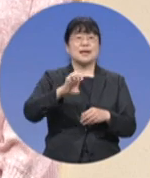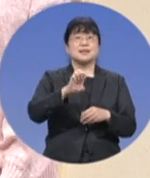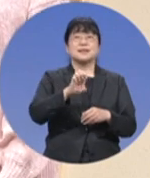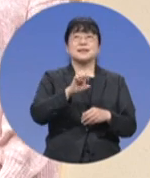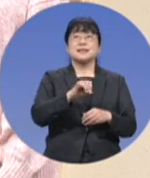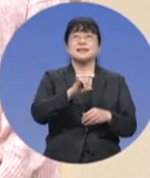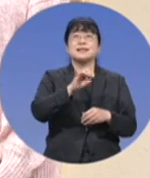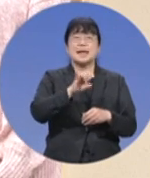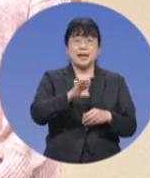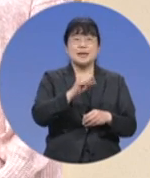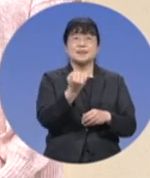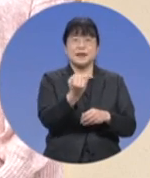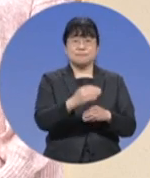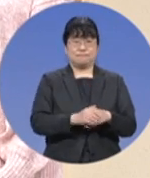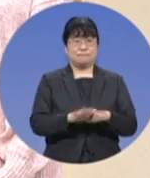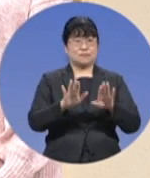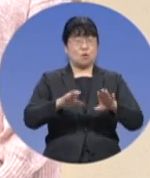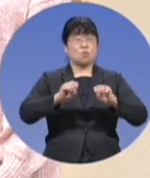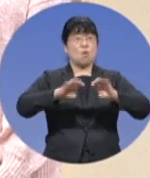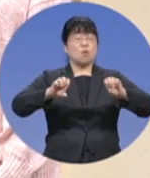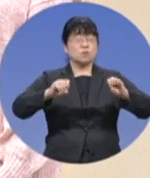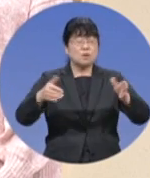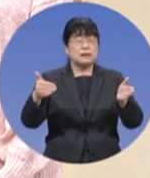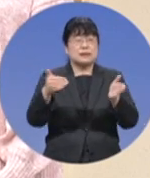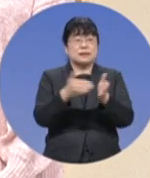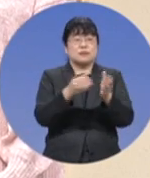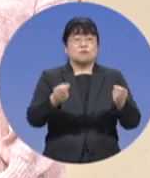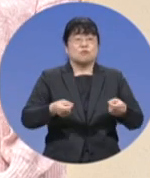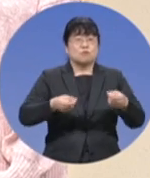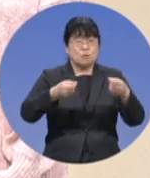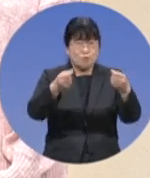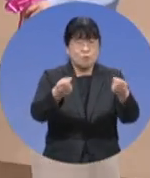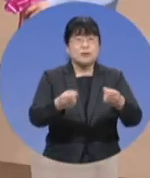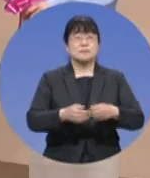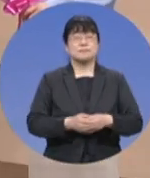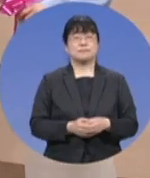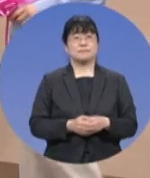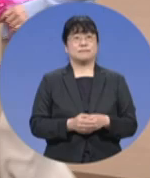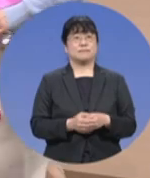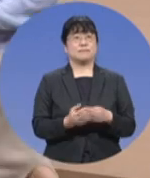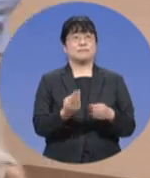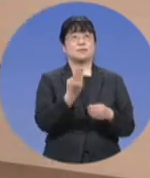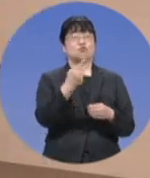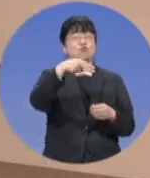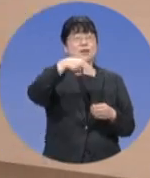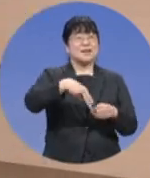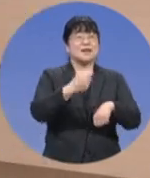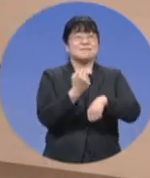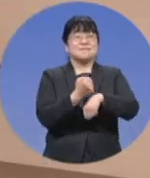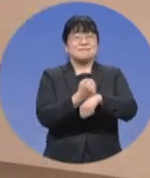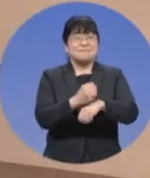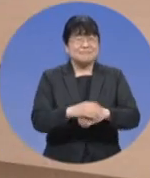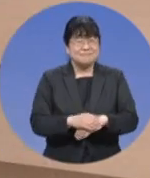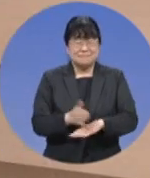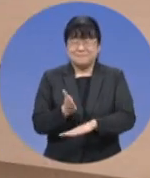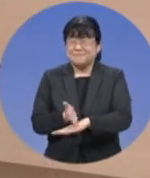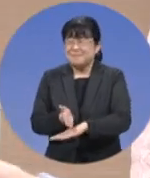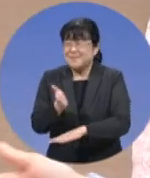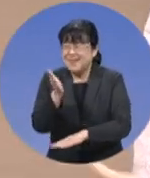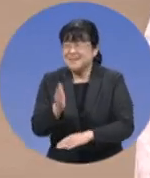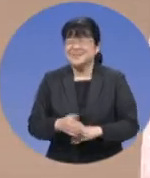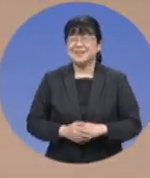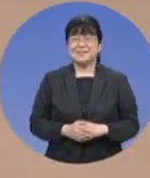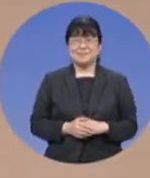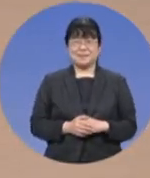ん、今週の放送で卒業です。まずはゆなちゃん、お疲れ様でした。 ありがとうございます